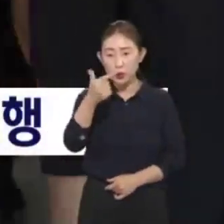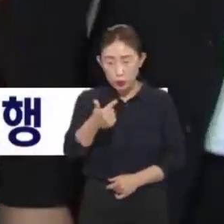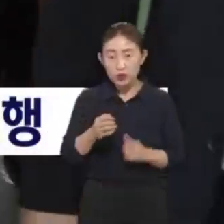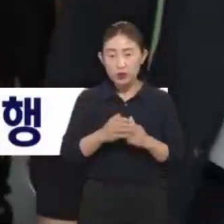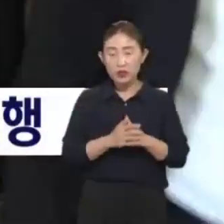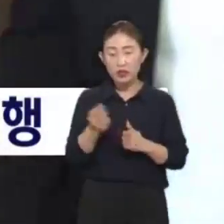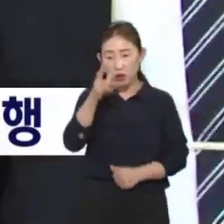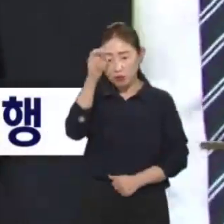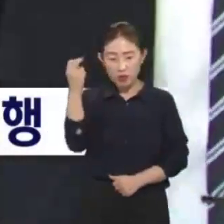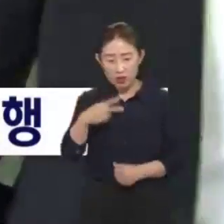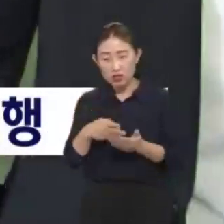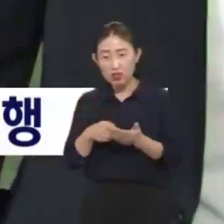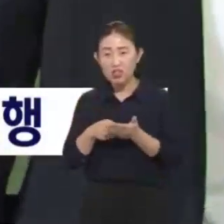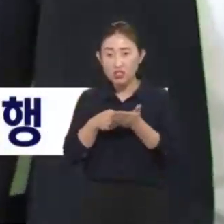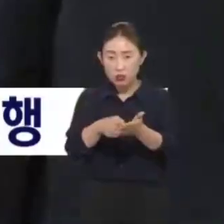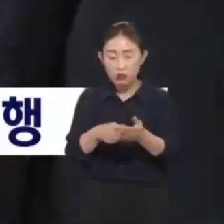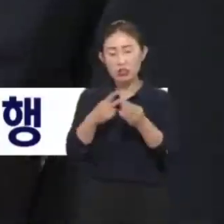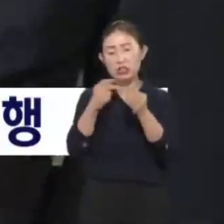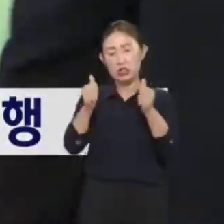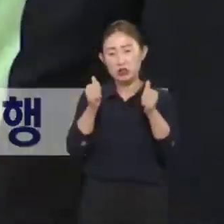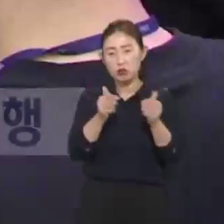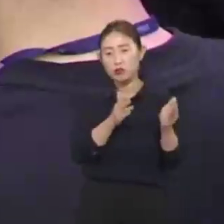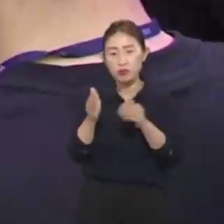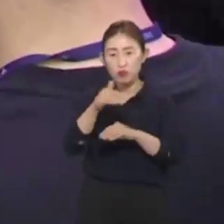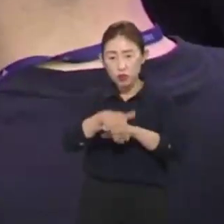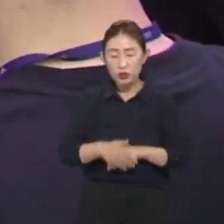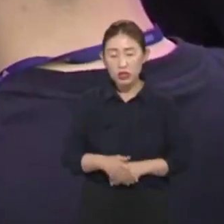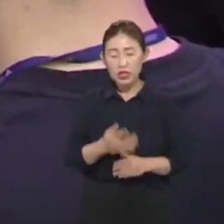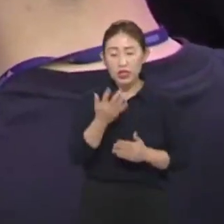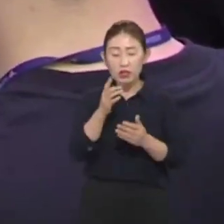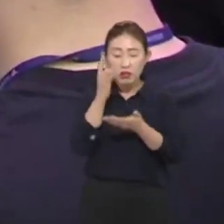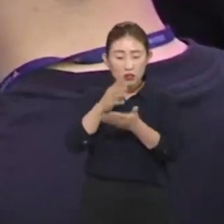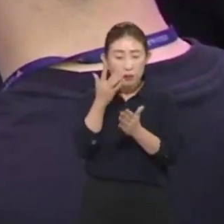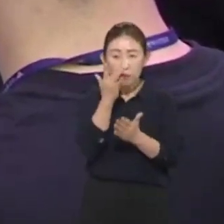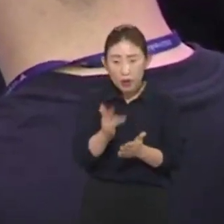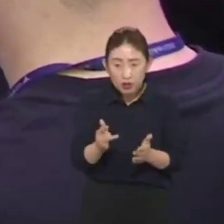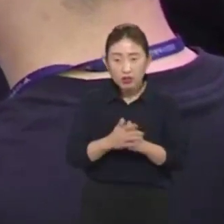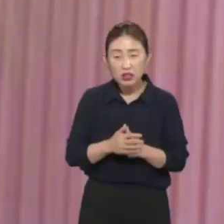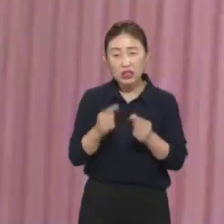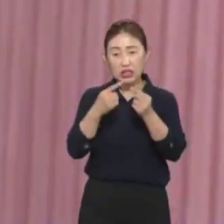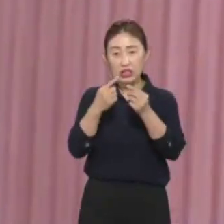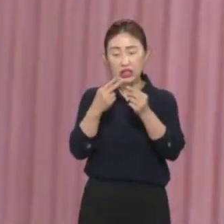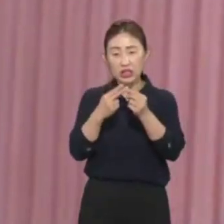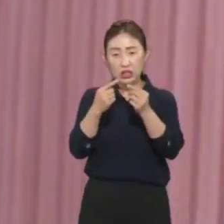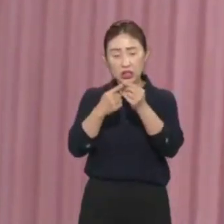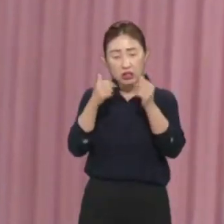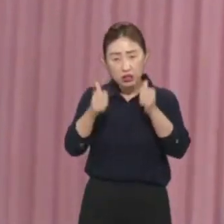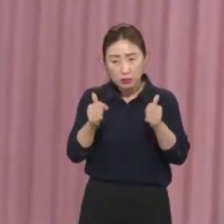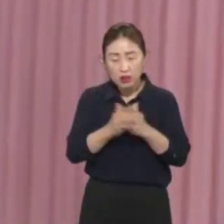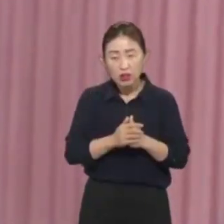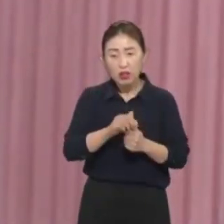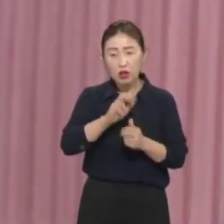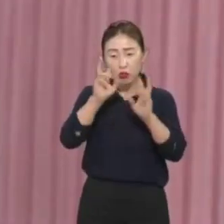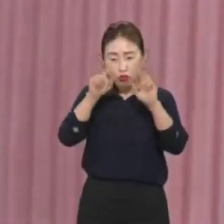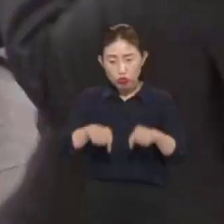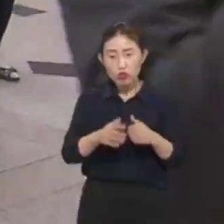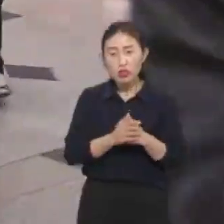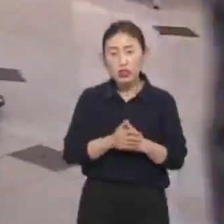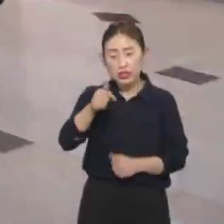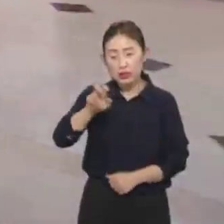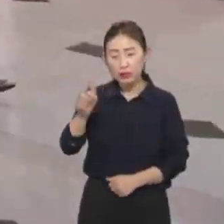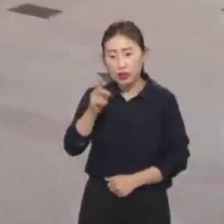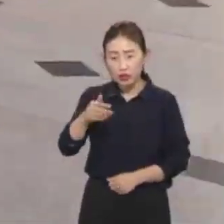검찰의 항소로 2심 재판 때에 서게 됐습니다. 재산신고 누락 혐의로 2심에서 당선 무효형인 벌금 150만 원을 선고받은